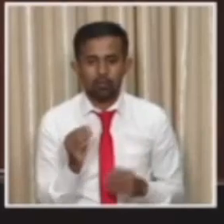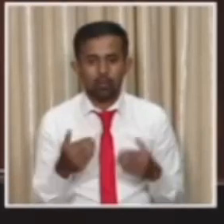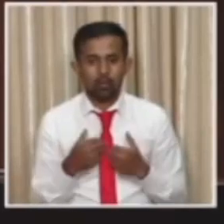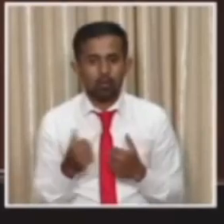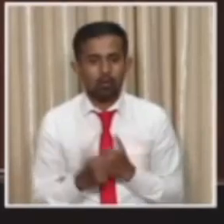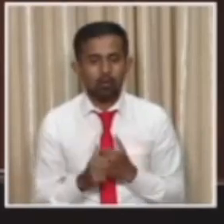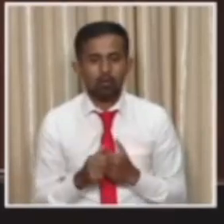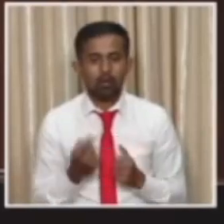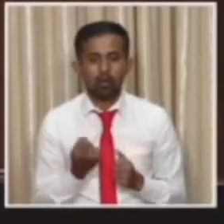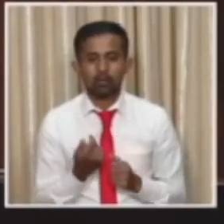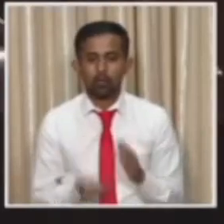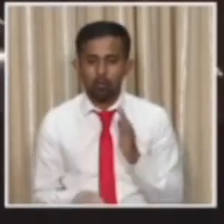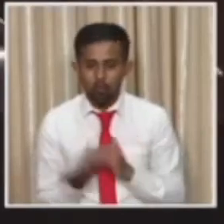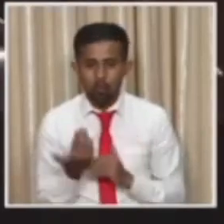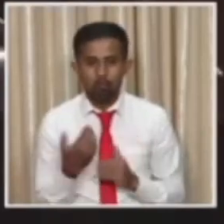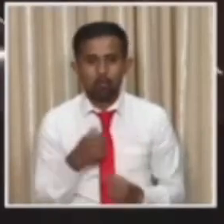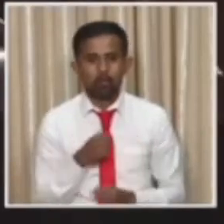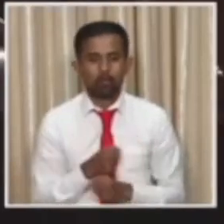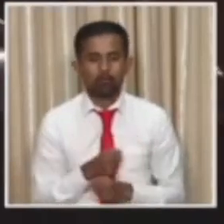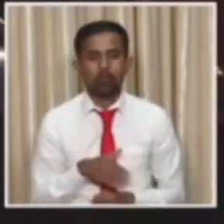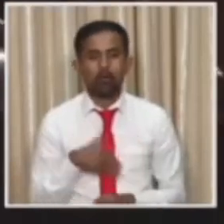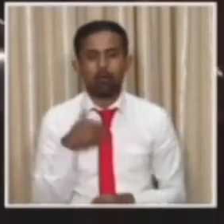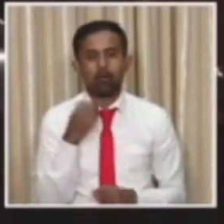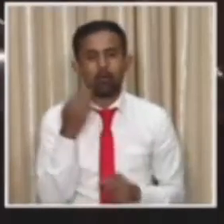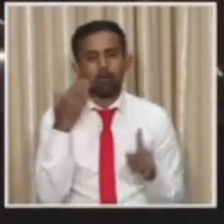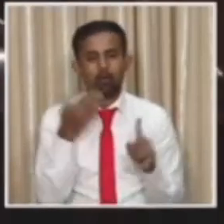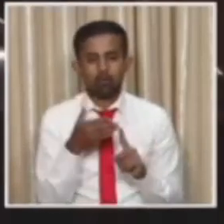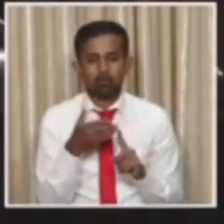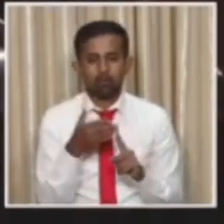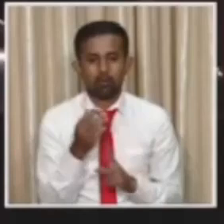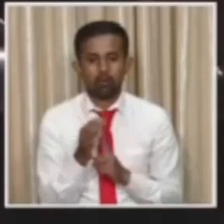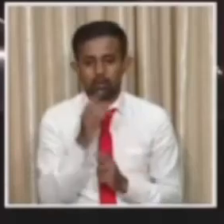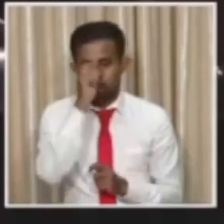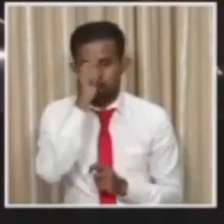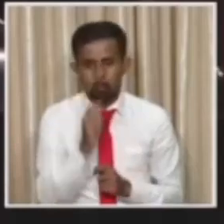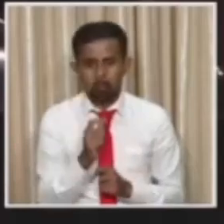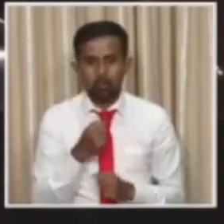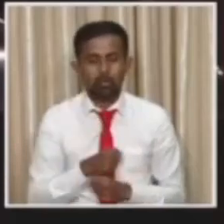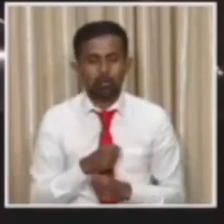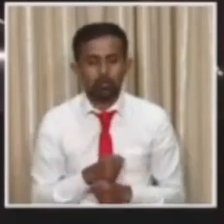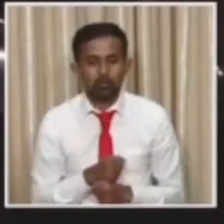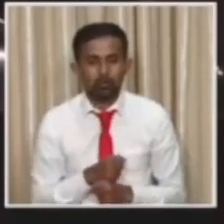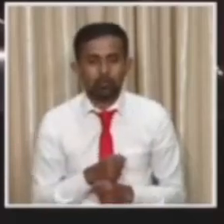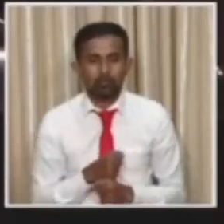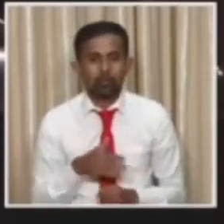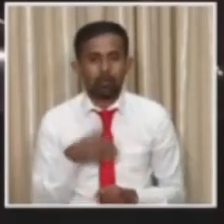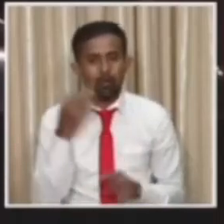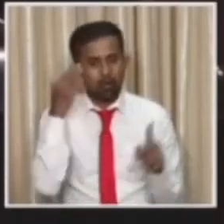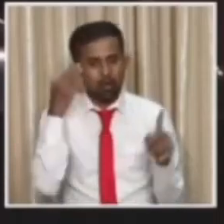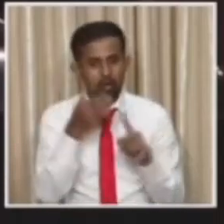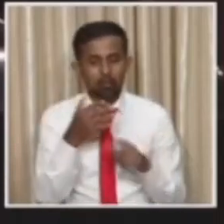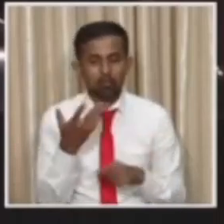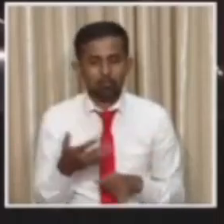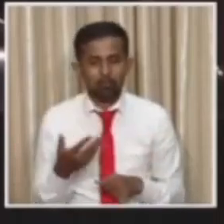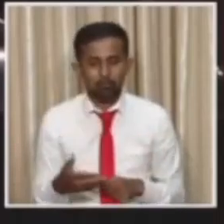nishpada atikere ando ne kine ke api raje mulika aramuna, cikar jana de butuma api raje මේ මූලික අරමුණලා